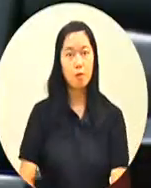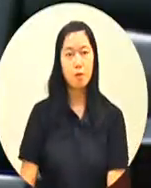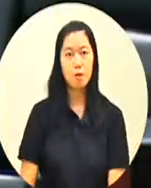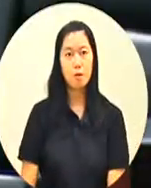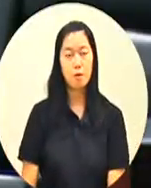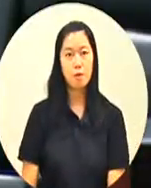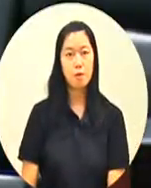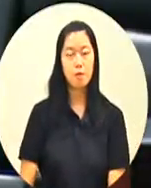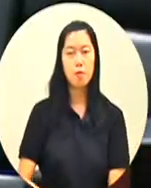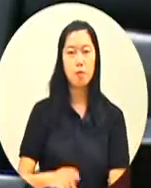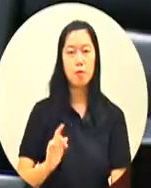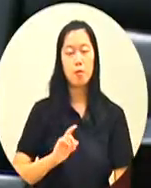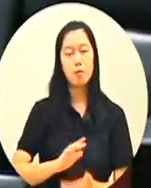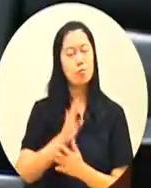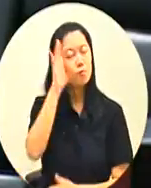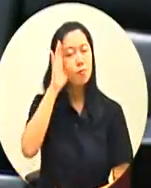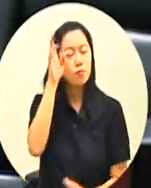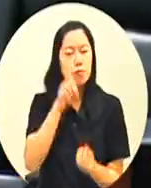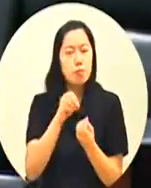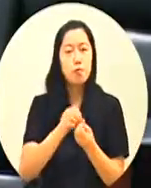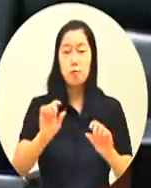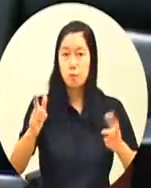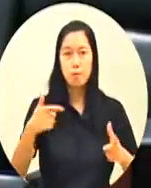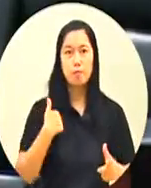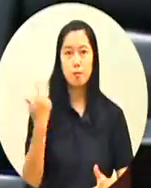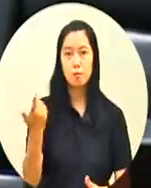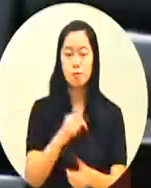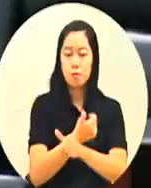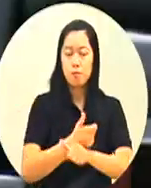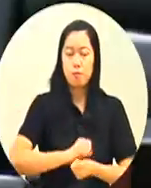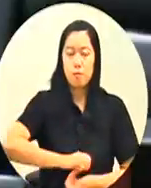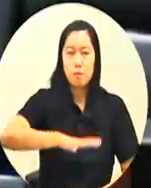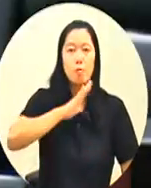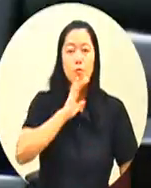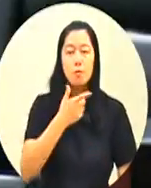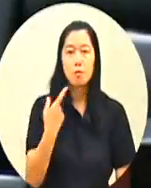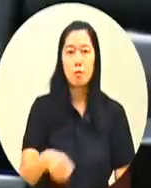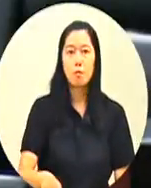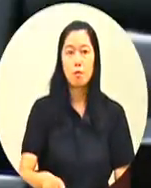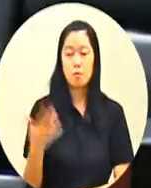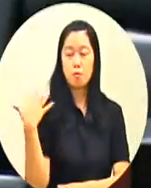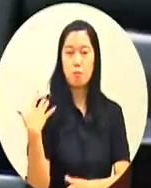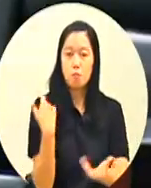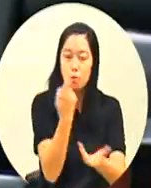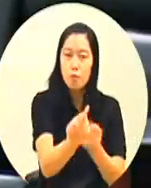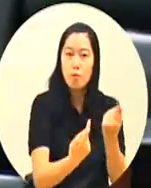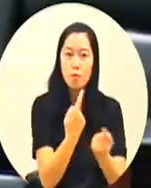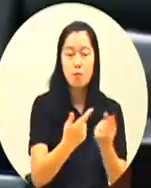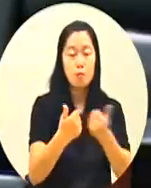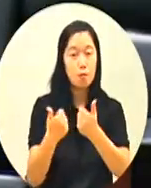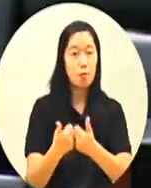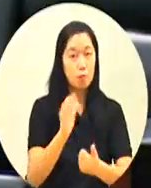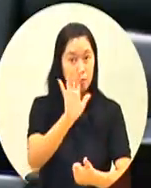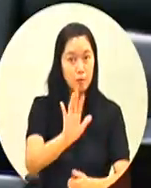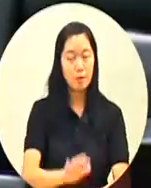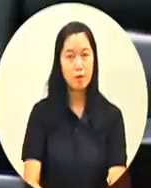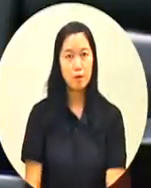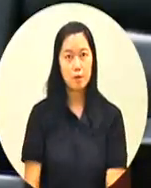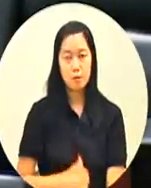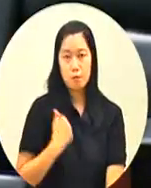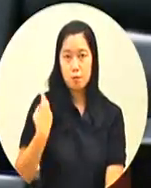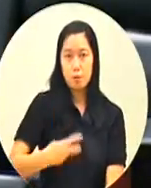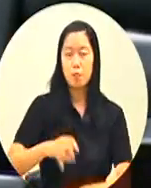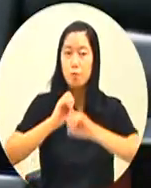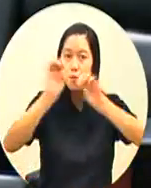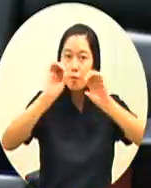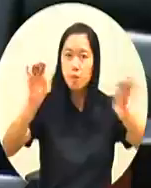外飞来一笔就去讲的，其实是累积下来很多讨论，我相信局长在过去也参与了一些讨论，所以在这边其实真的是要呼吁